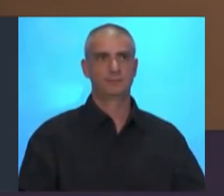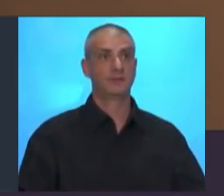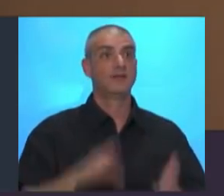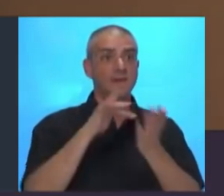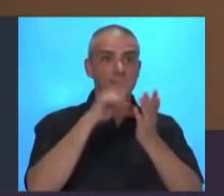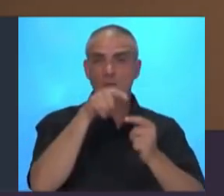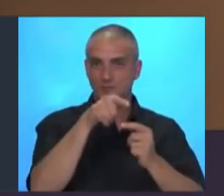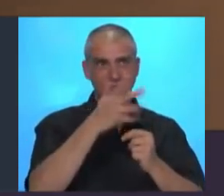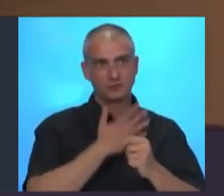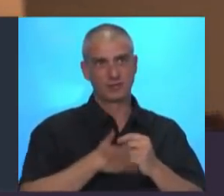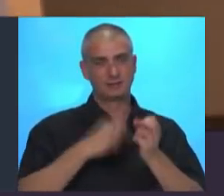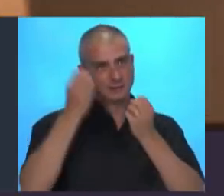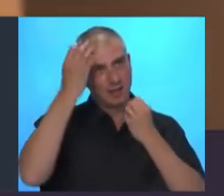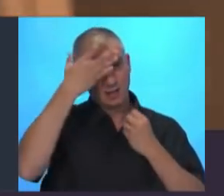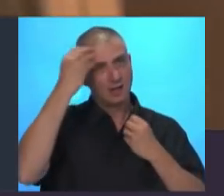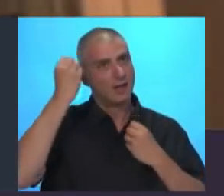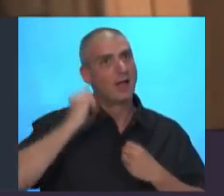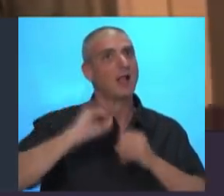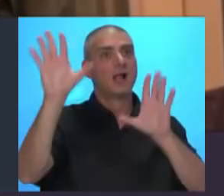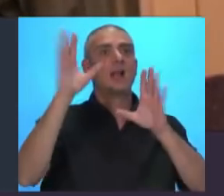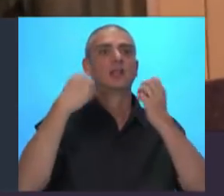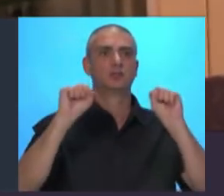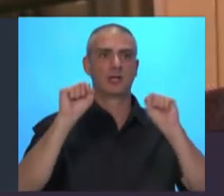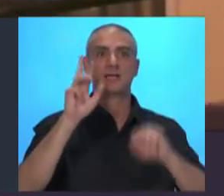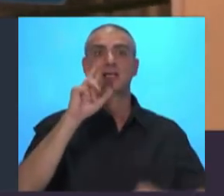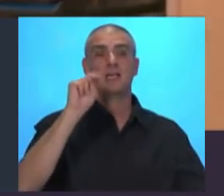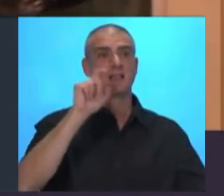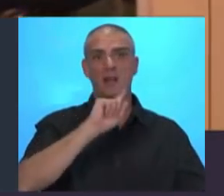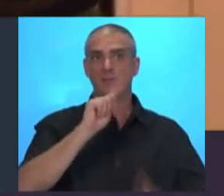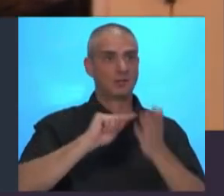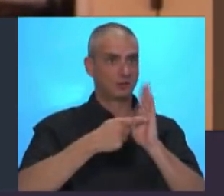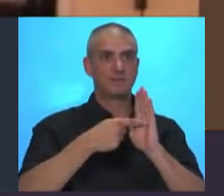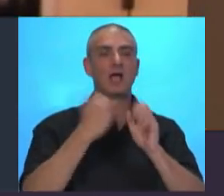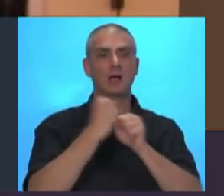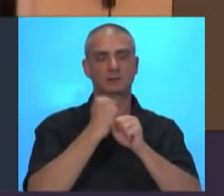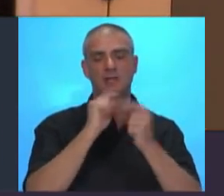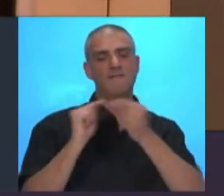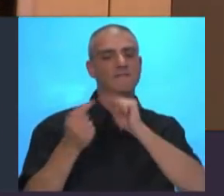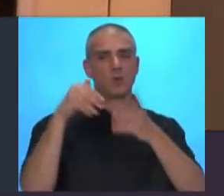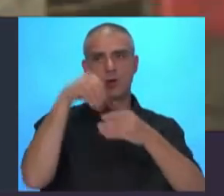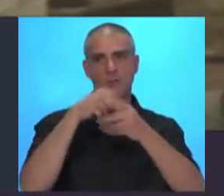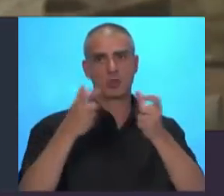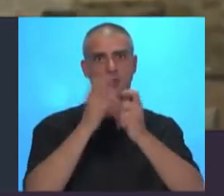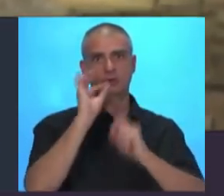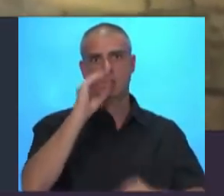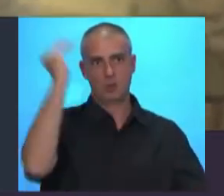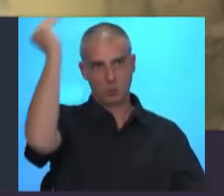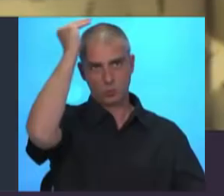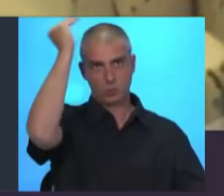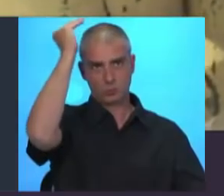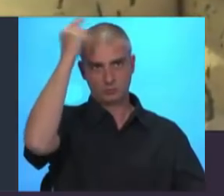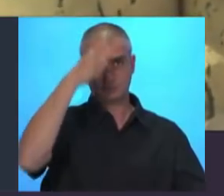ומהמקום הזה שממנו ביקשה להשתחרר, רינאל, בלי שהתכוונה, גרמה לוויכוח בתוך העדה הדרוזית,